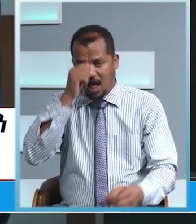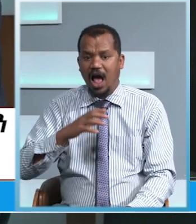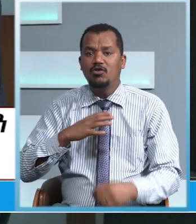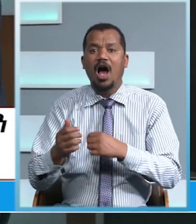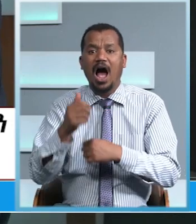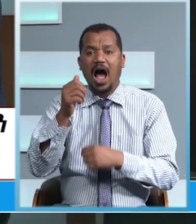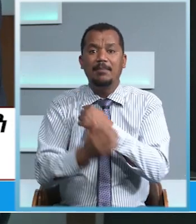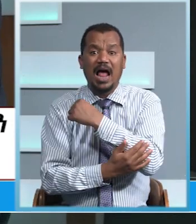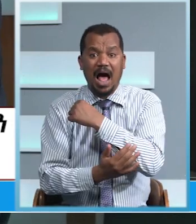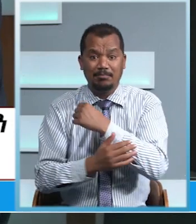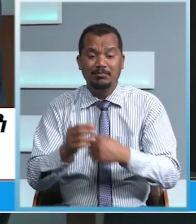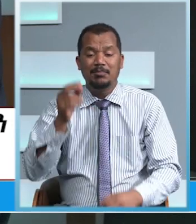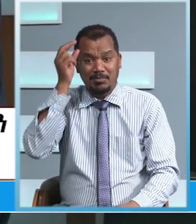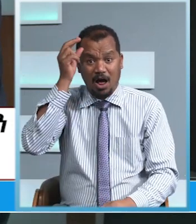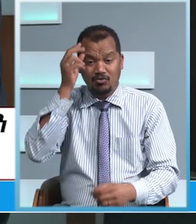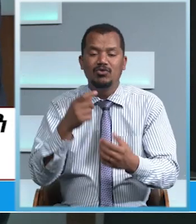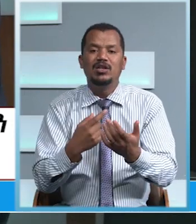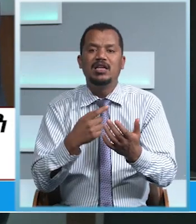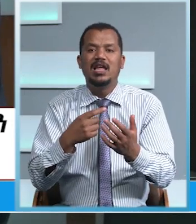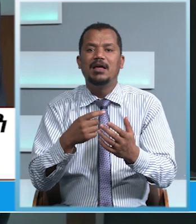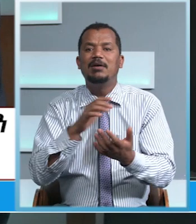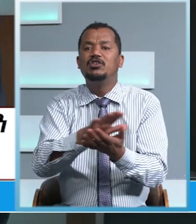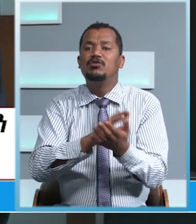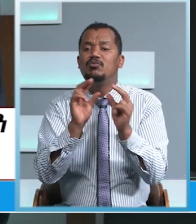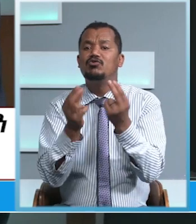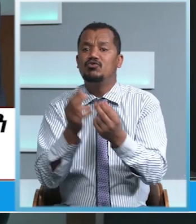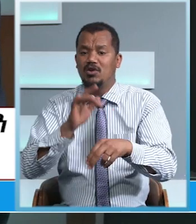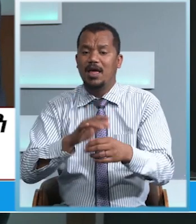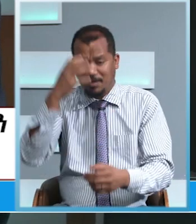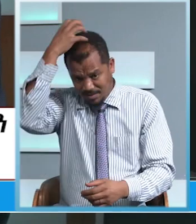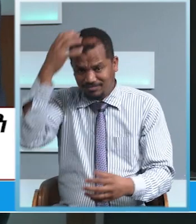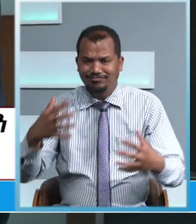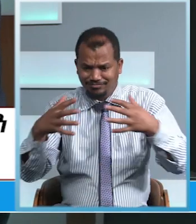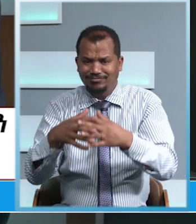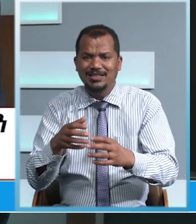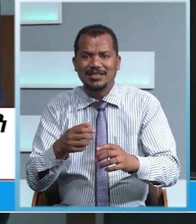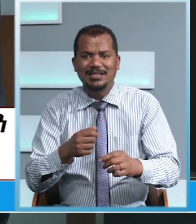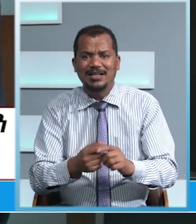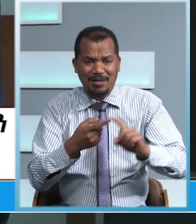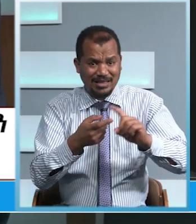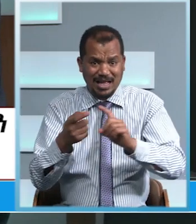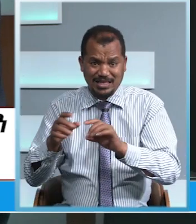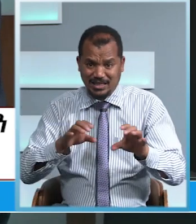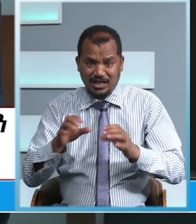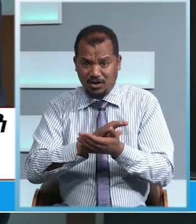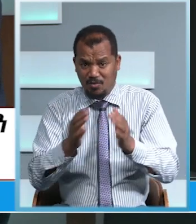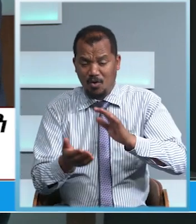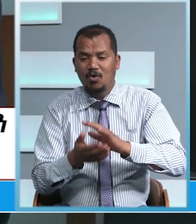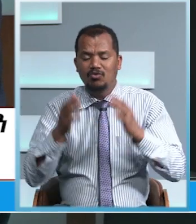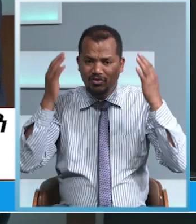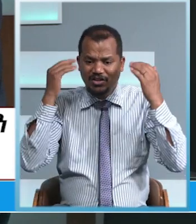አቶ አብርሃም ብራኑ ለፋና ብሮድካስቲንግ ኮርፖሬት እንደገለጹት በሽብር ቡድኑ ላይ በመንግስት የተቀናጀ ማጥቃት እየተካሄደ